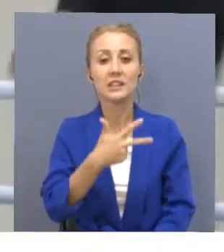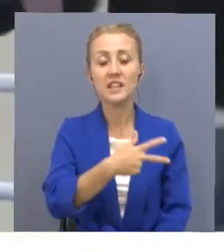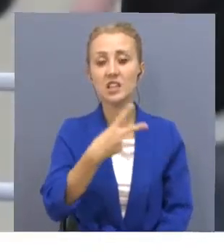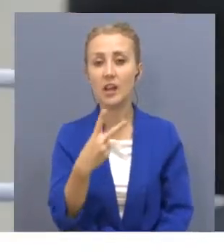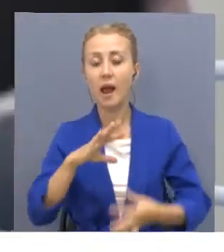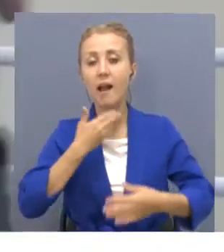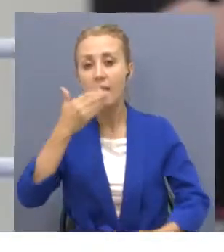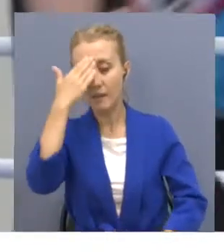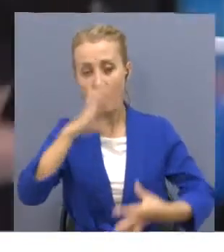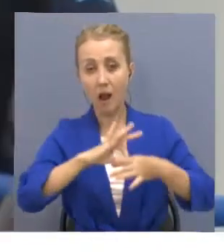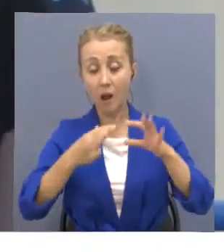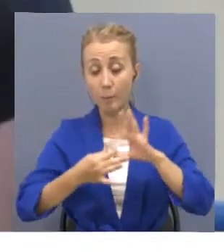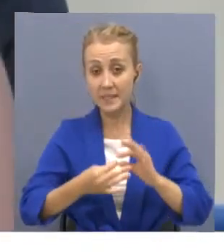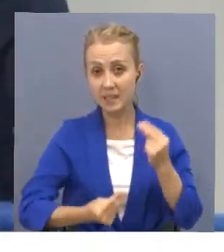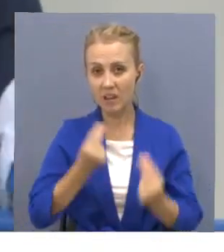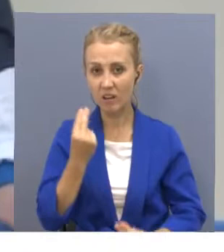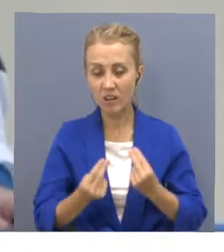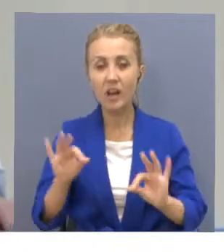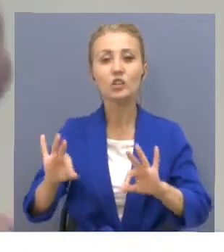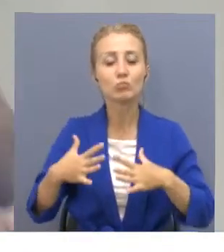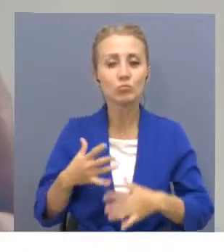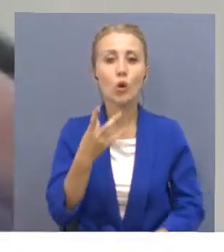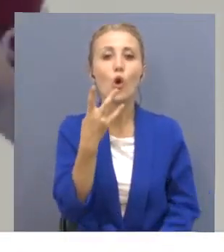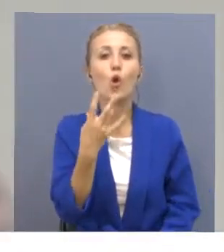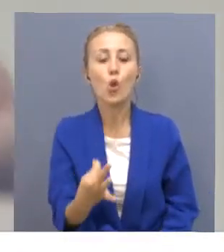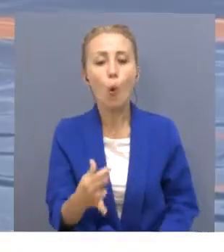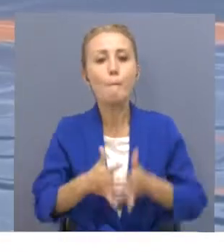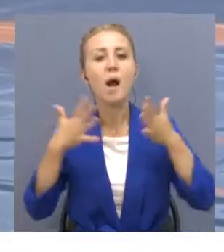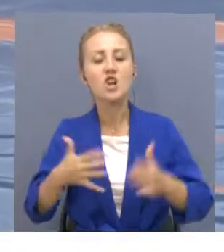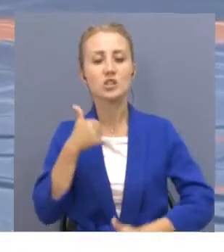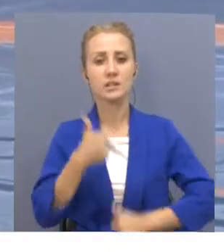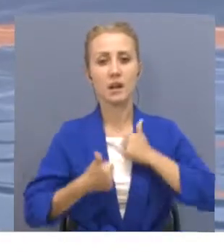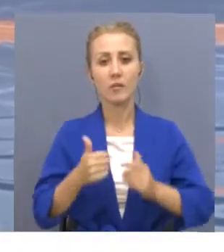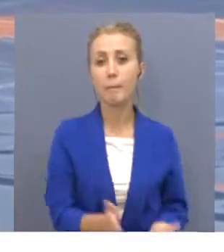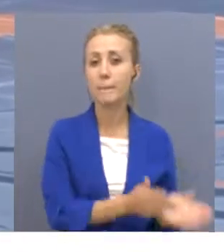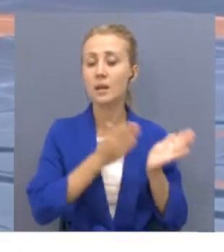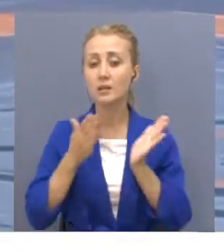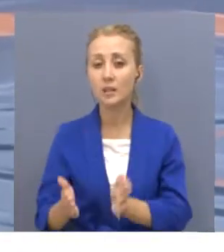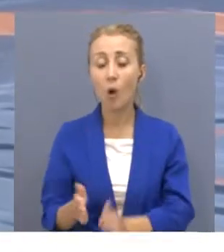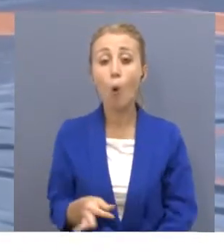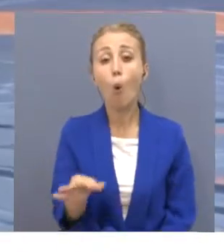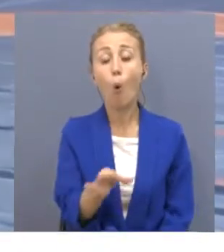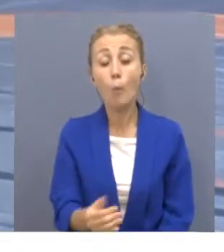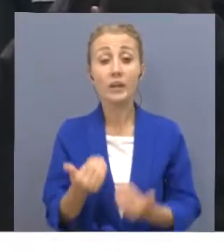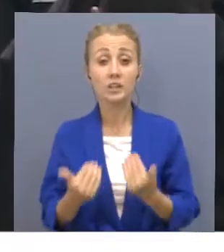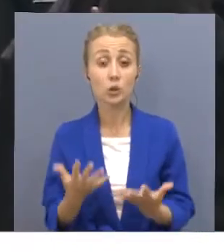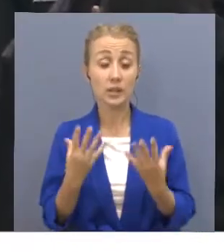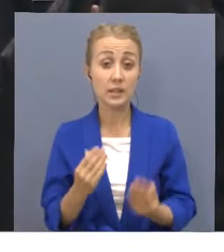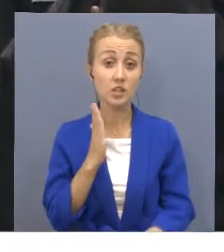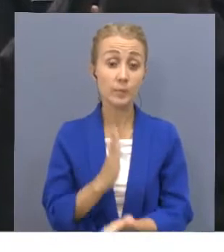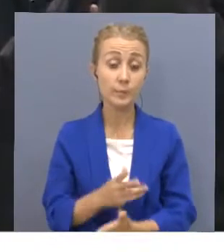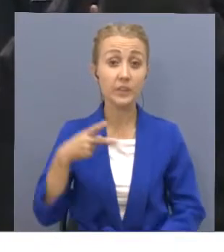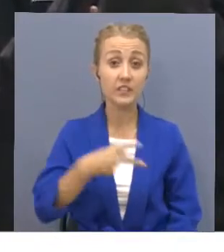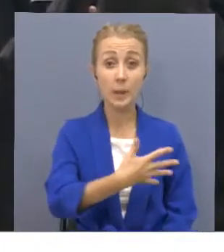летних Олимпийских играх в Токио. К сожалению, масштабные соревнования перенесены. К слову, в области на сегодня имеется